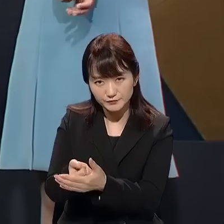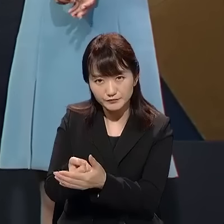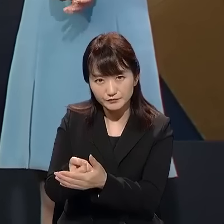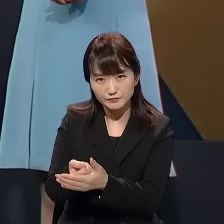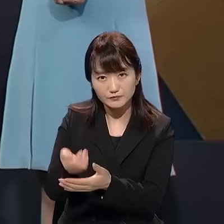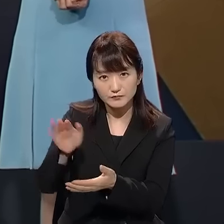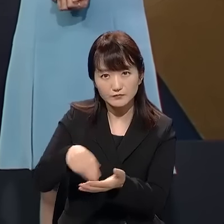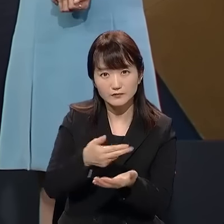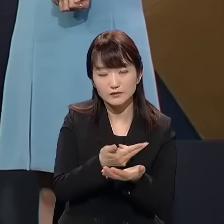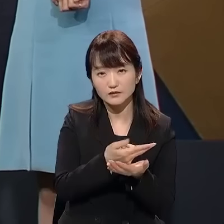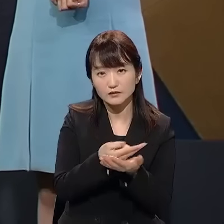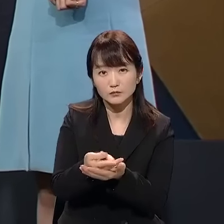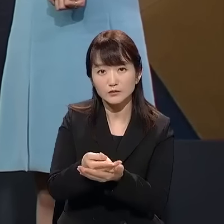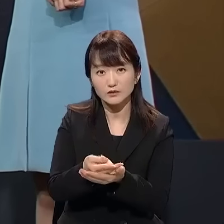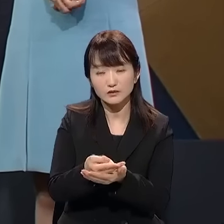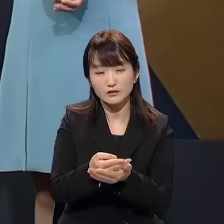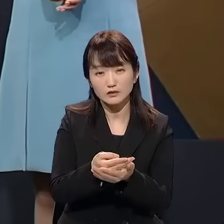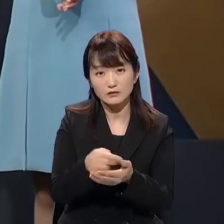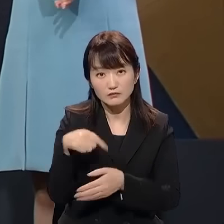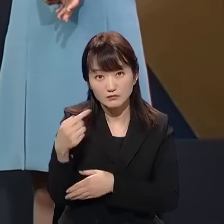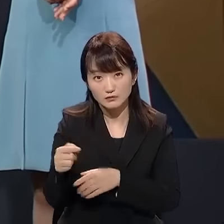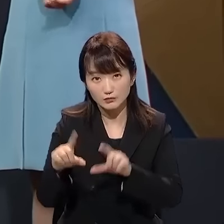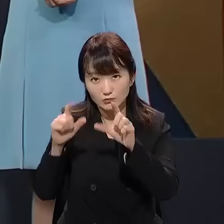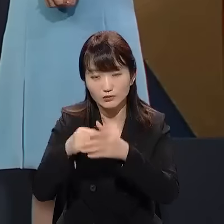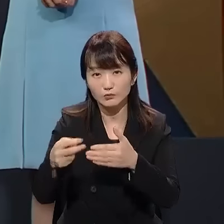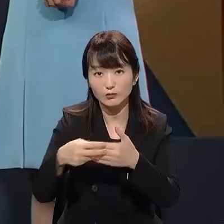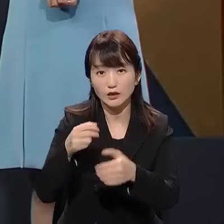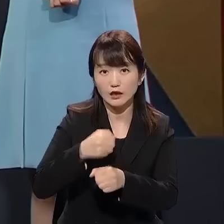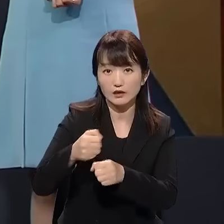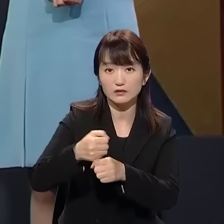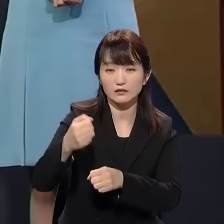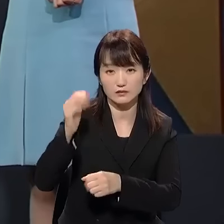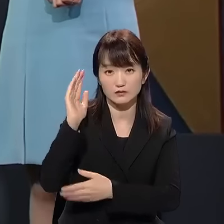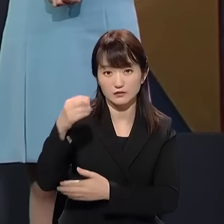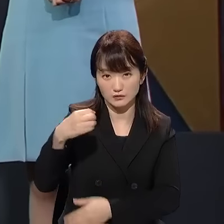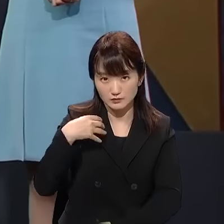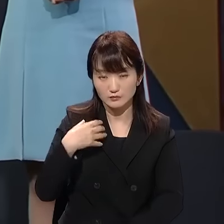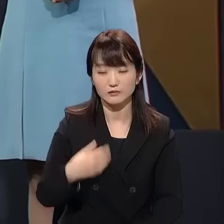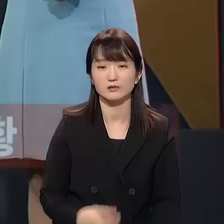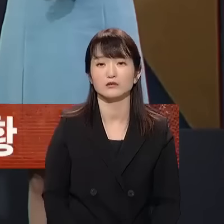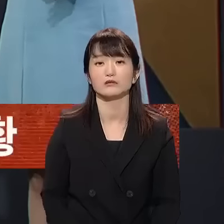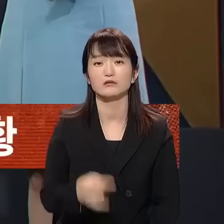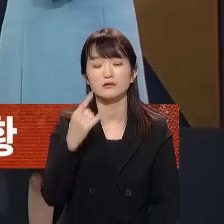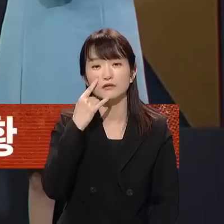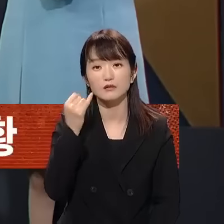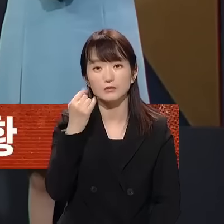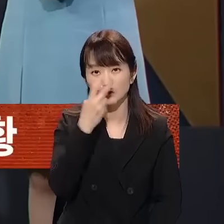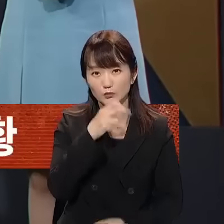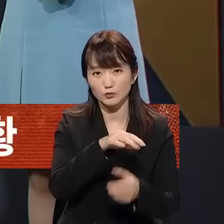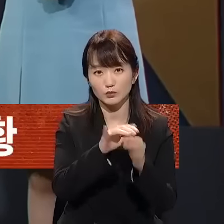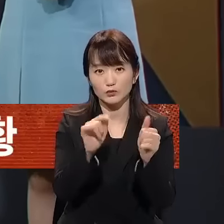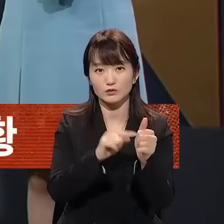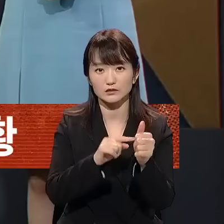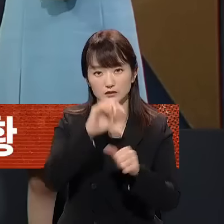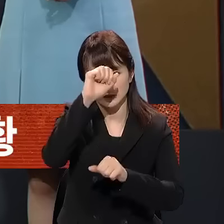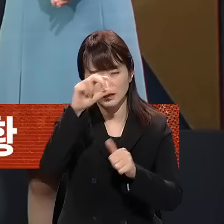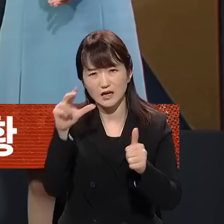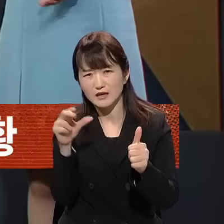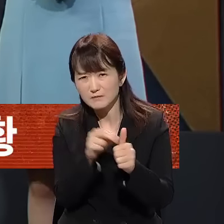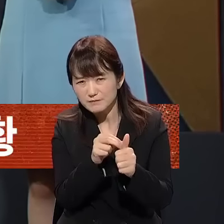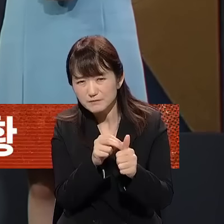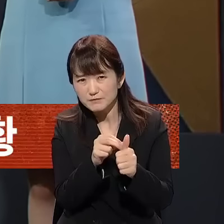그런데 이번 후 바로 다음날 병원에서 황당한 이야기를 전해듣게 되는데요 어머니가 보호사의 다리를 물어서